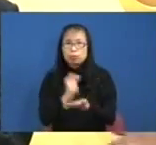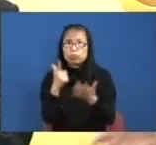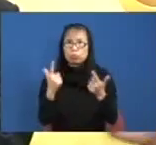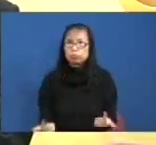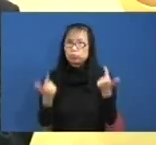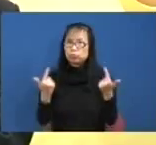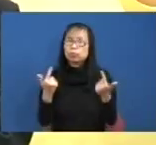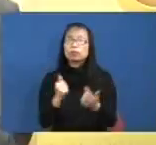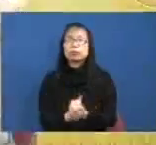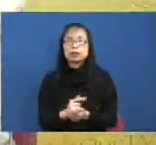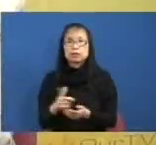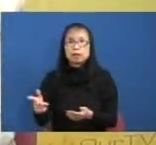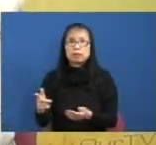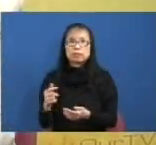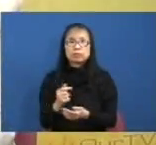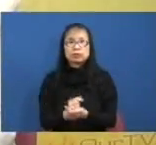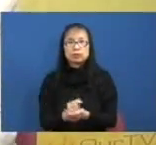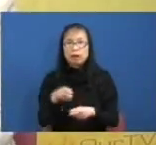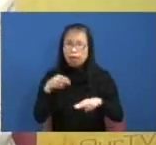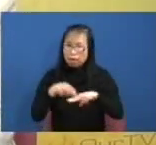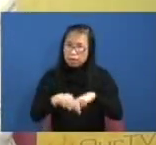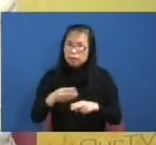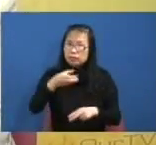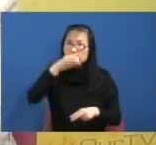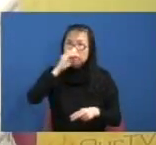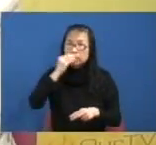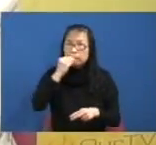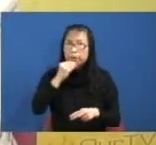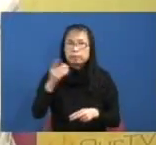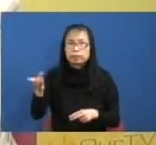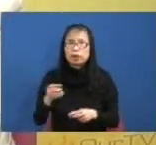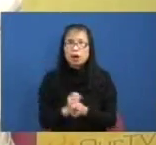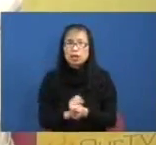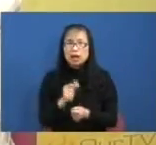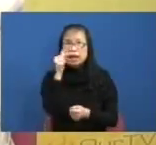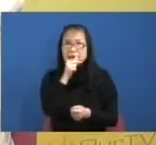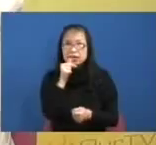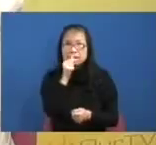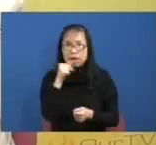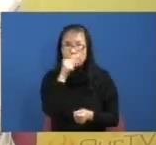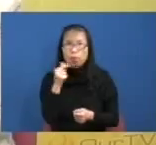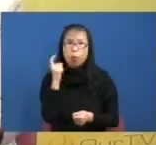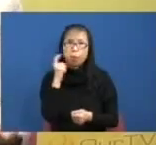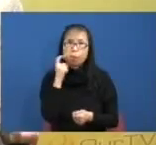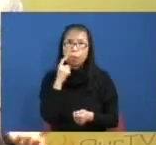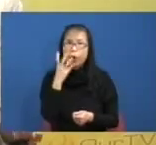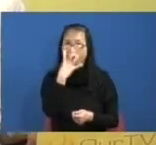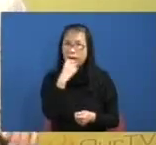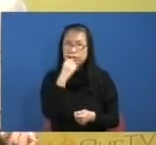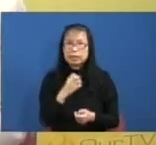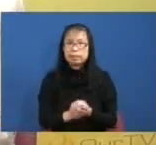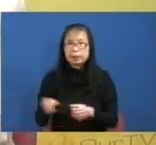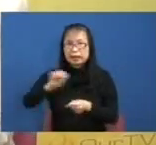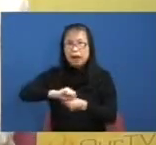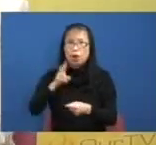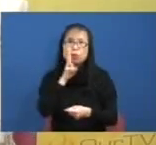實最打擊大就係即係餐飲業添喎，會唔會啊？即係我聽到油糖鹽又加咁樣，淨係啊許冠傑嗰